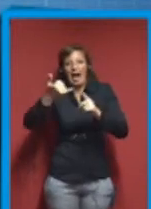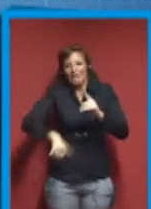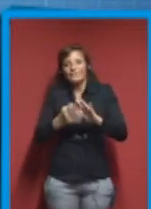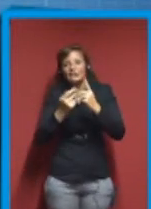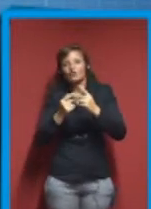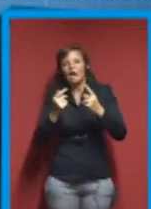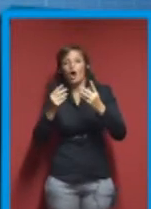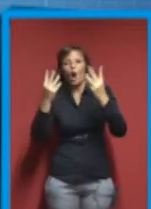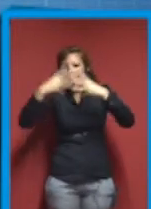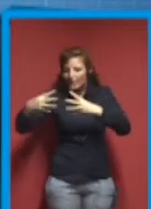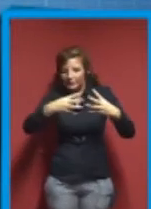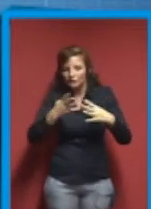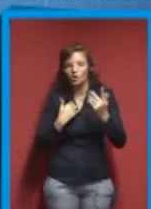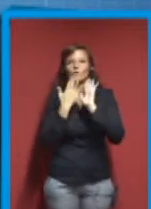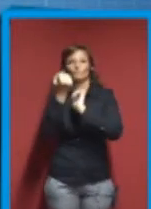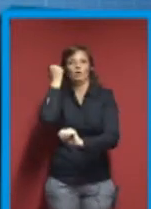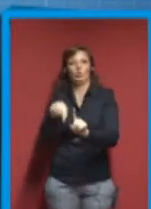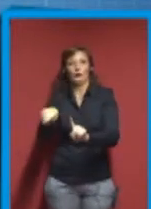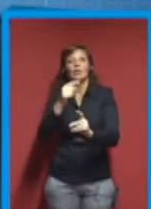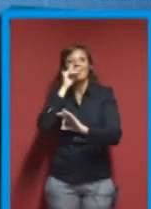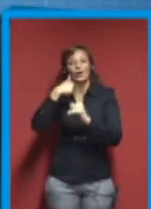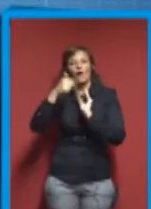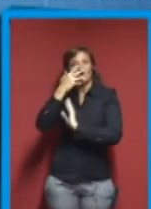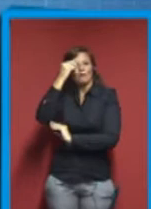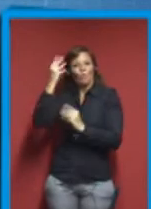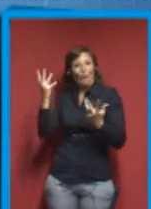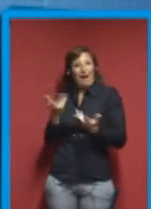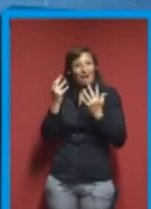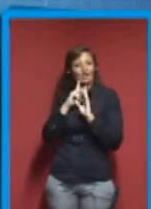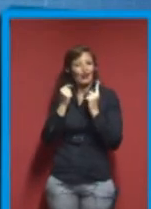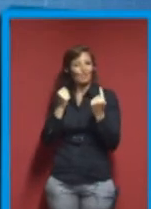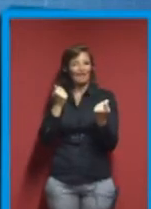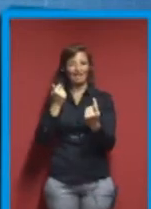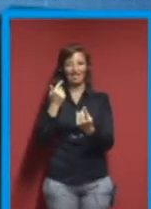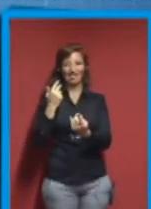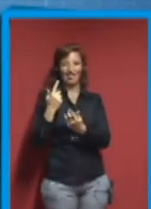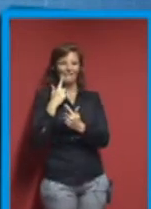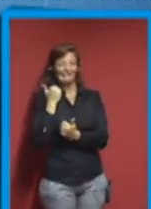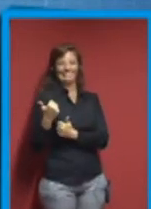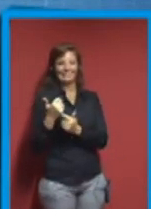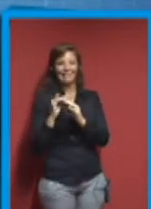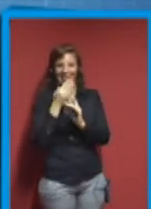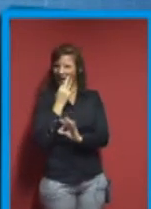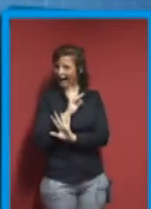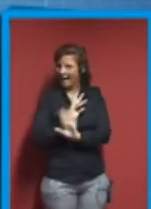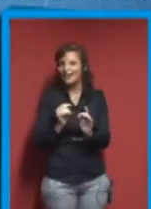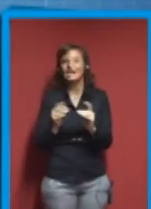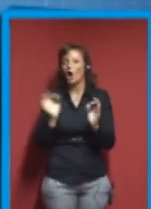organizzazioni. Se vogliamo fare qualcosa di figo, che anche può essere complesso e vogliamo